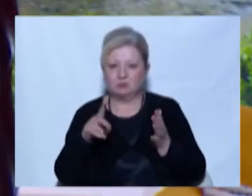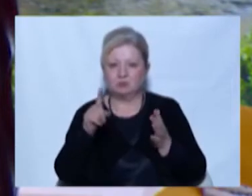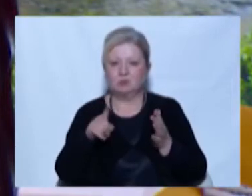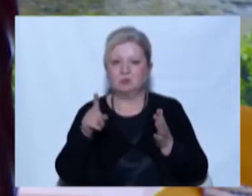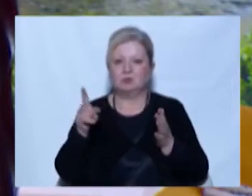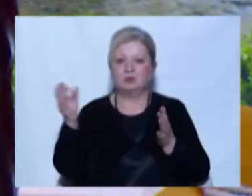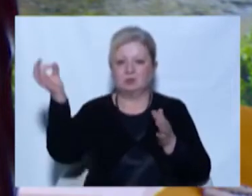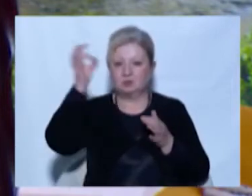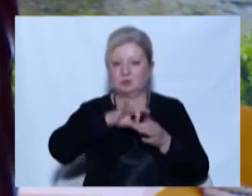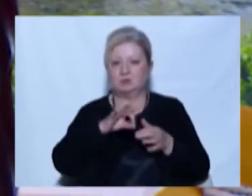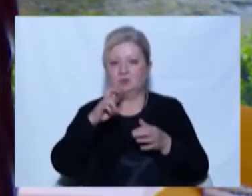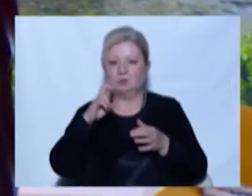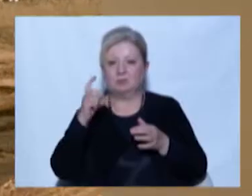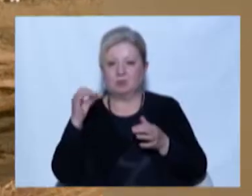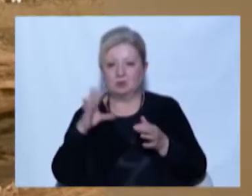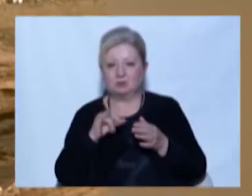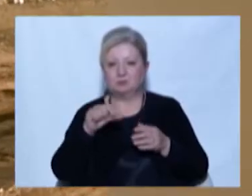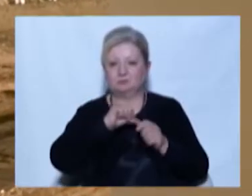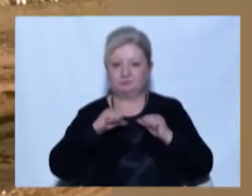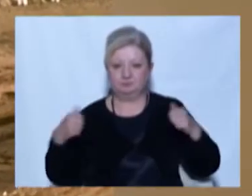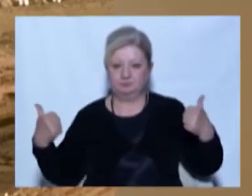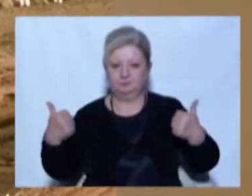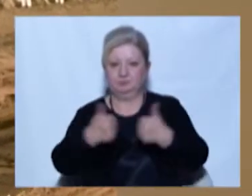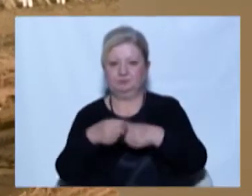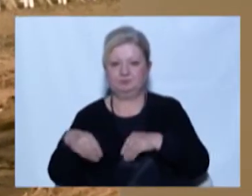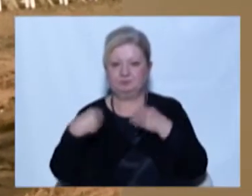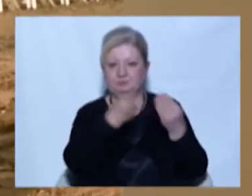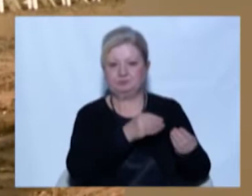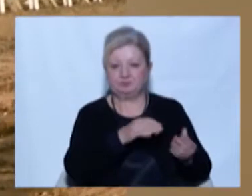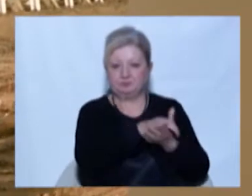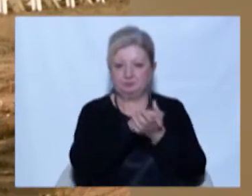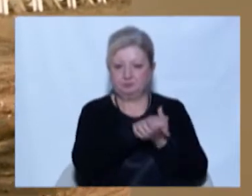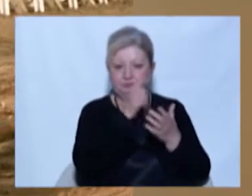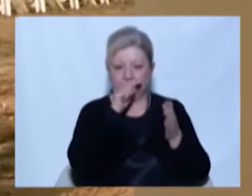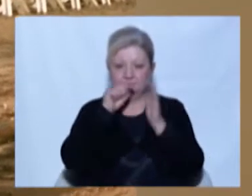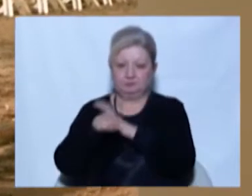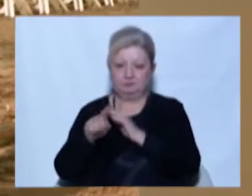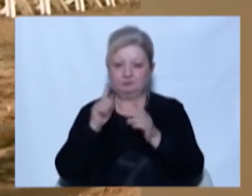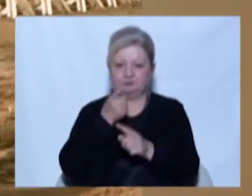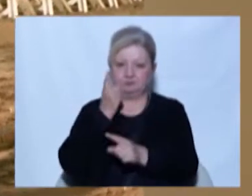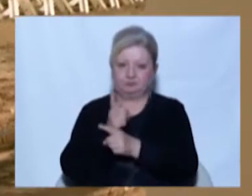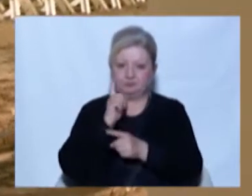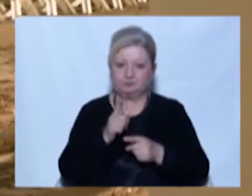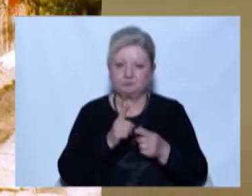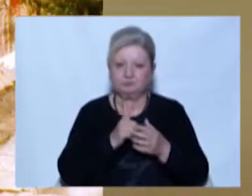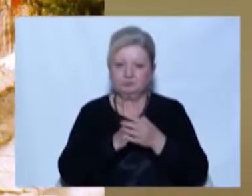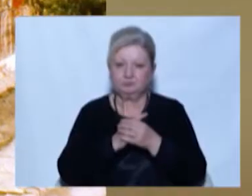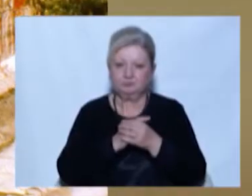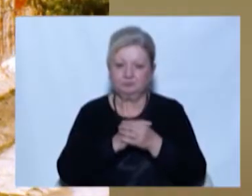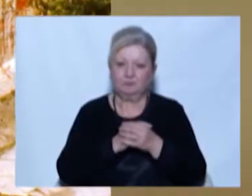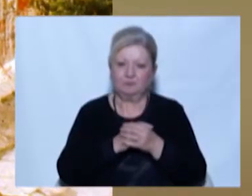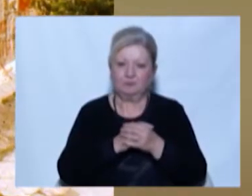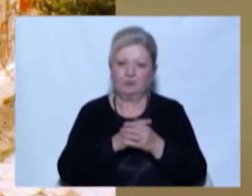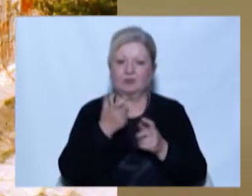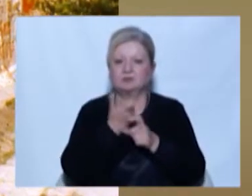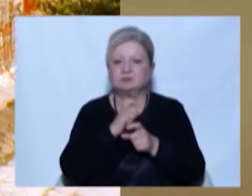დასავლეთ ბერლინისათვის შემოერტყა ალყა და აღარ მიეცა მოკავშირეებისთვის მასთან ურთიერთობის საშუალება.